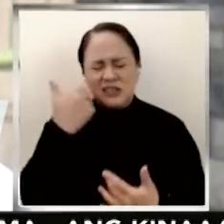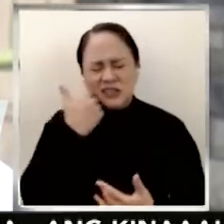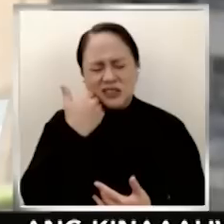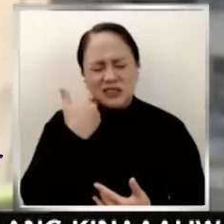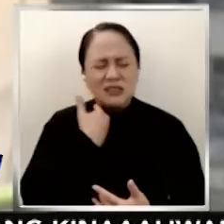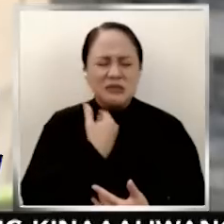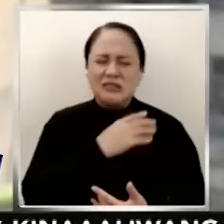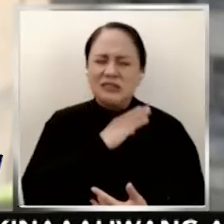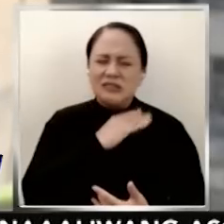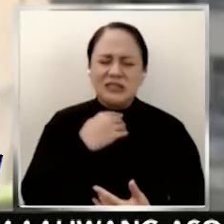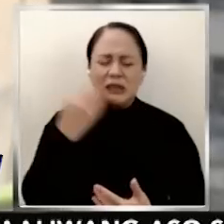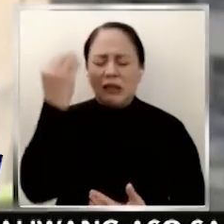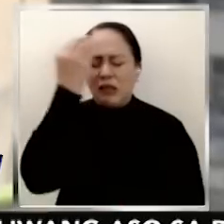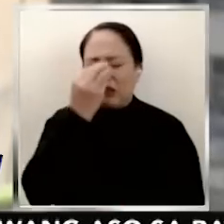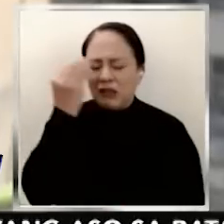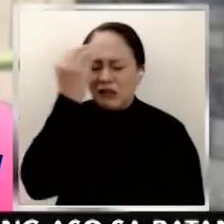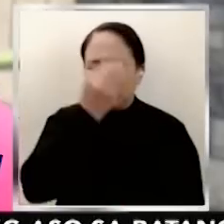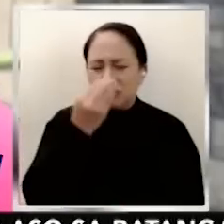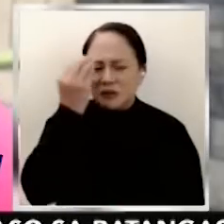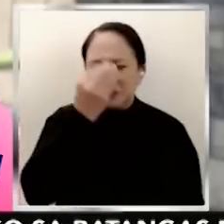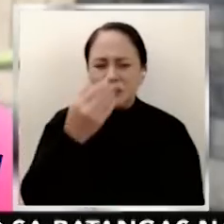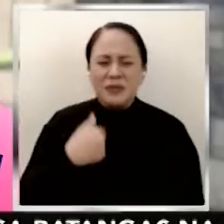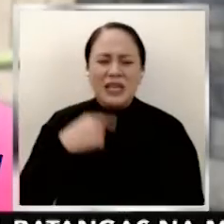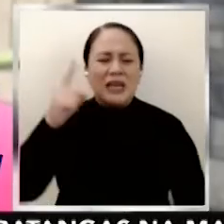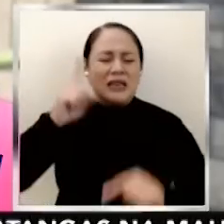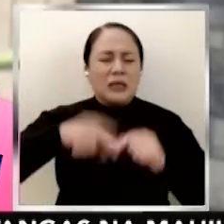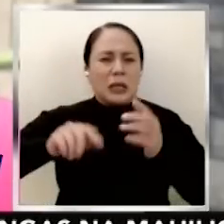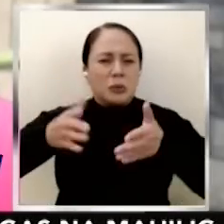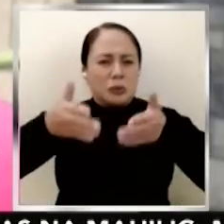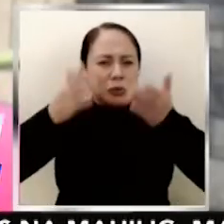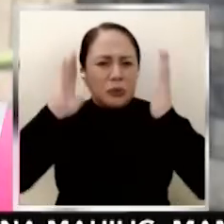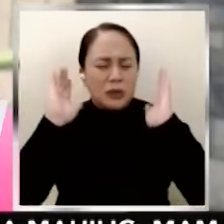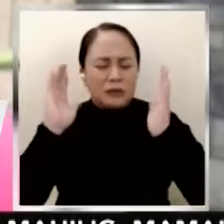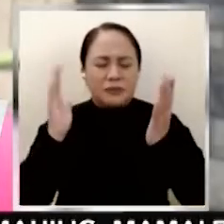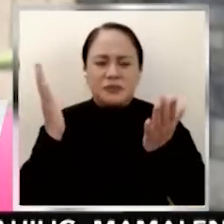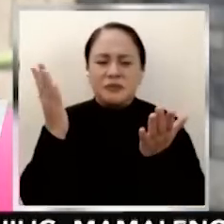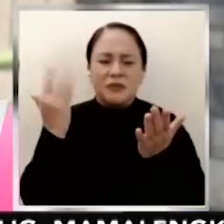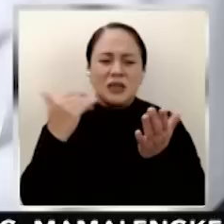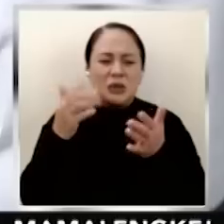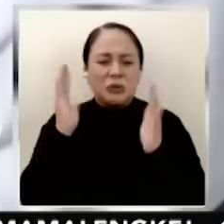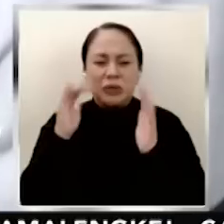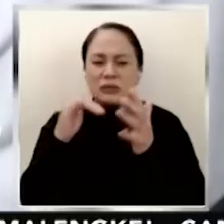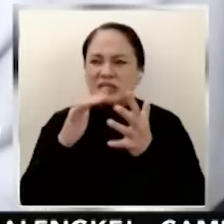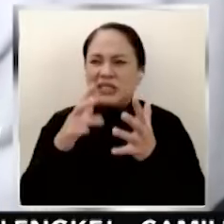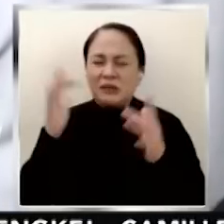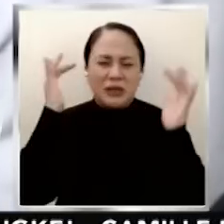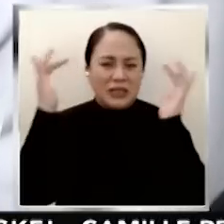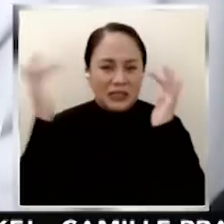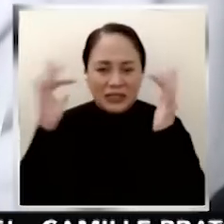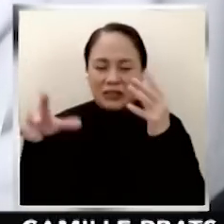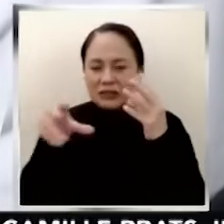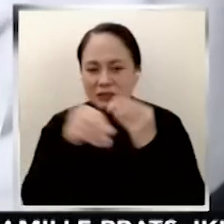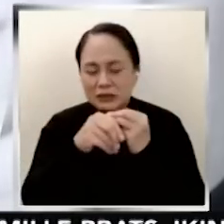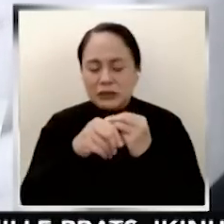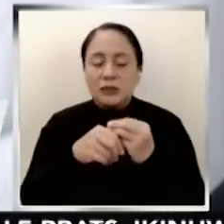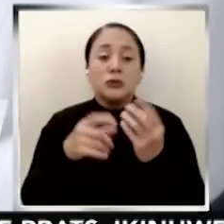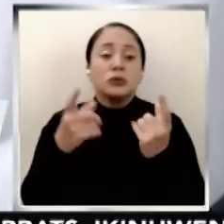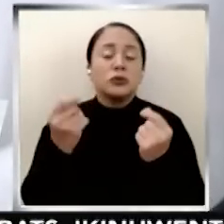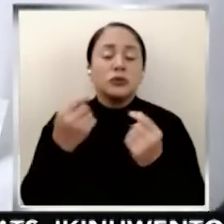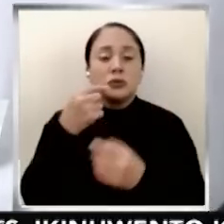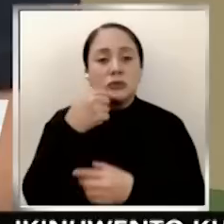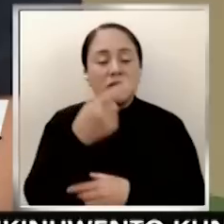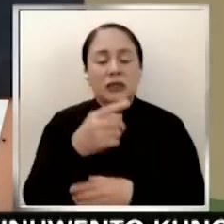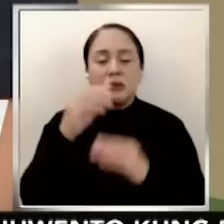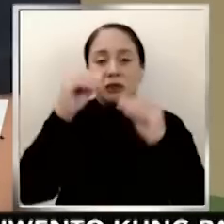Nahihilo po. Mayroon po mag-concentrate. Yung iba pong mga klase is maiingay pa po. Kaya sinasabihan ng mga teacher dito ang